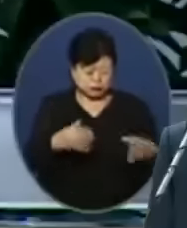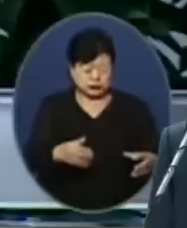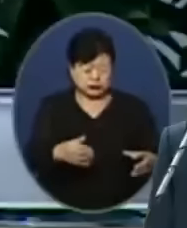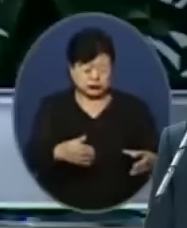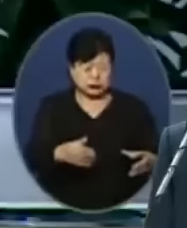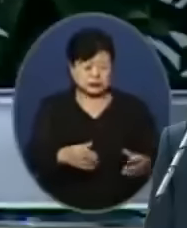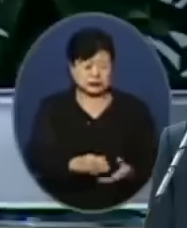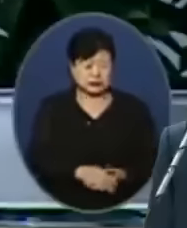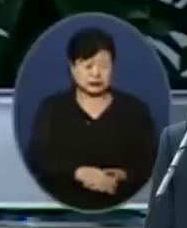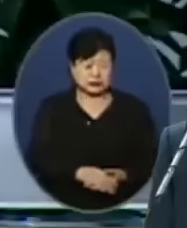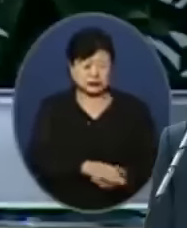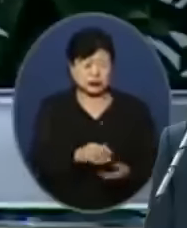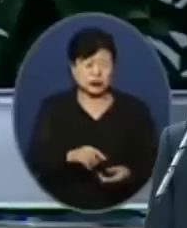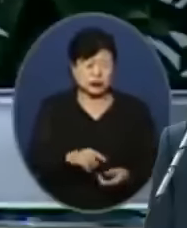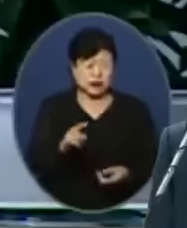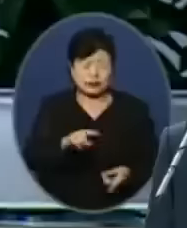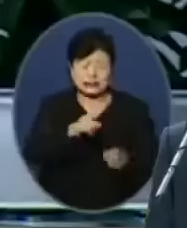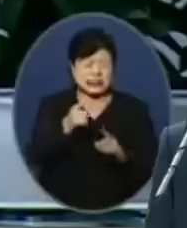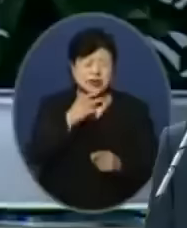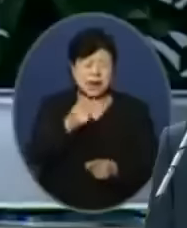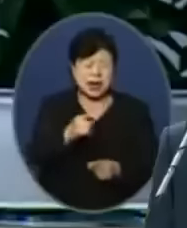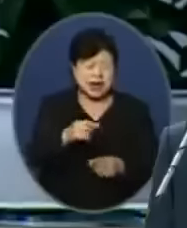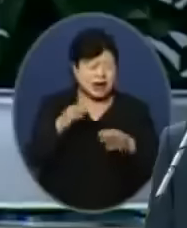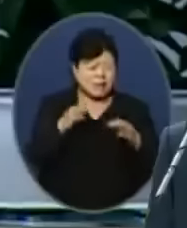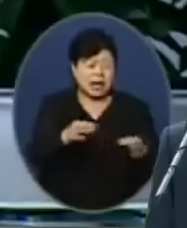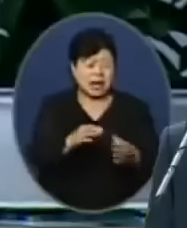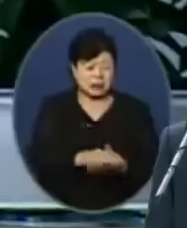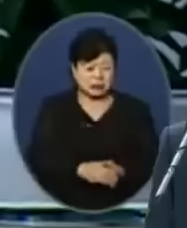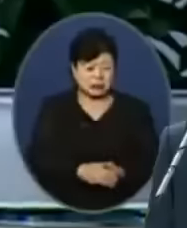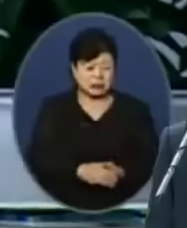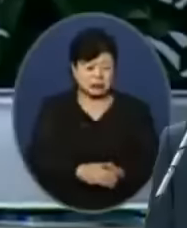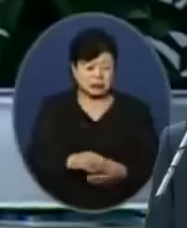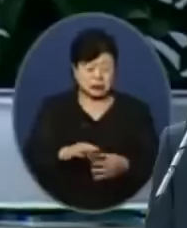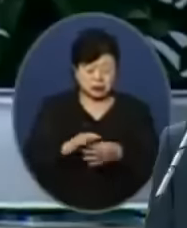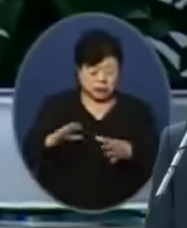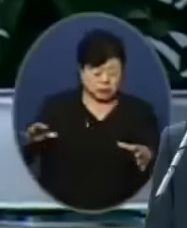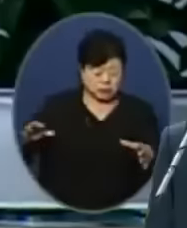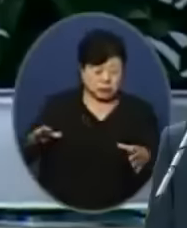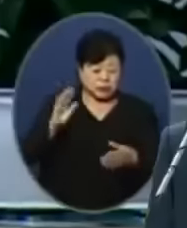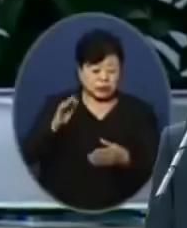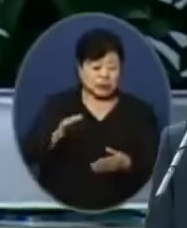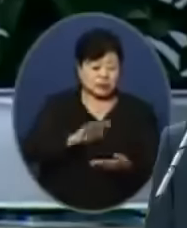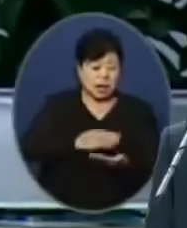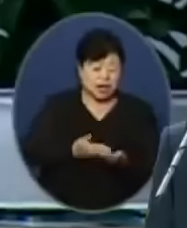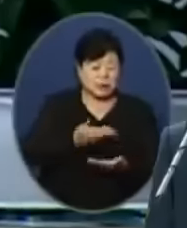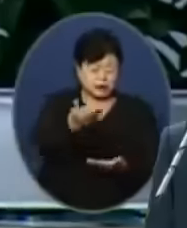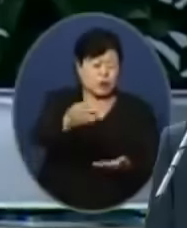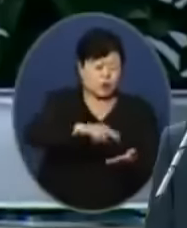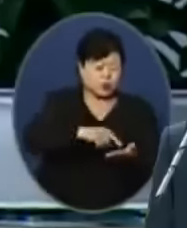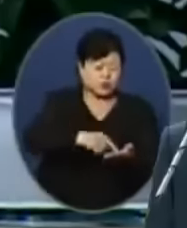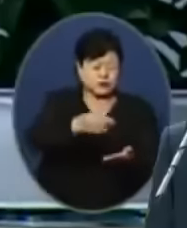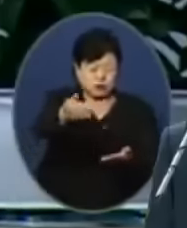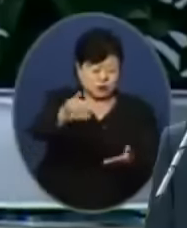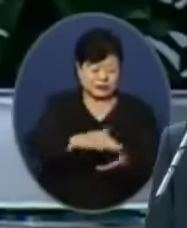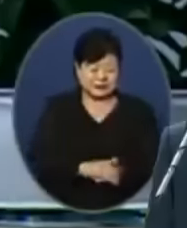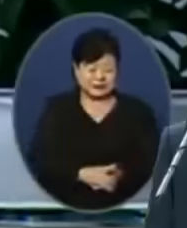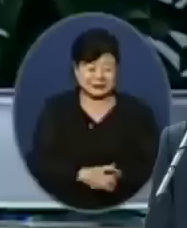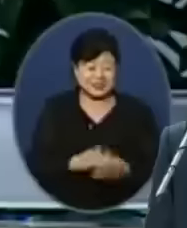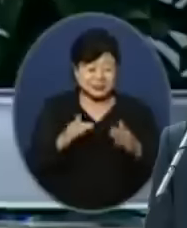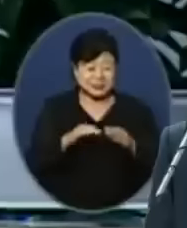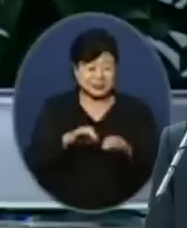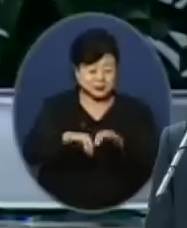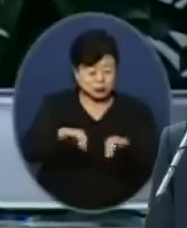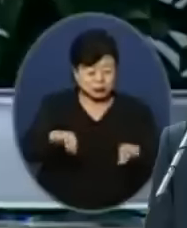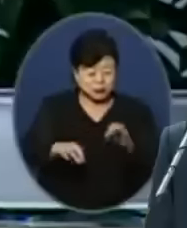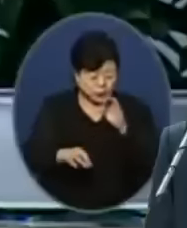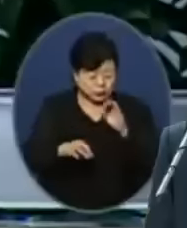무너뜨리면 우리는 어떻게 살려고 하냐고 고함고함을 쳐도 아랑곳 없이 나중에 갚아주면 될것 아니냐 그러면서 지붕에